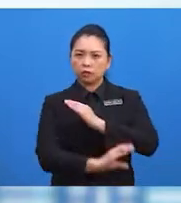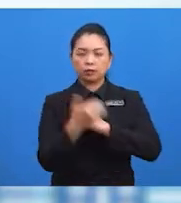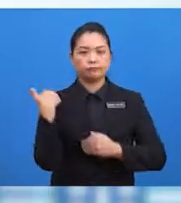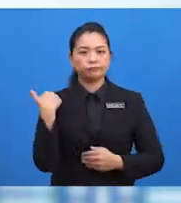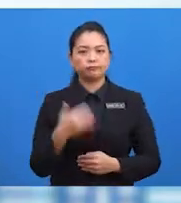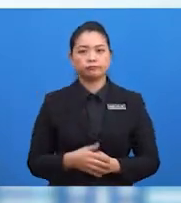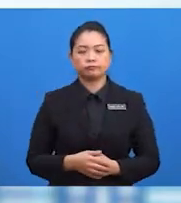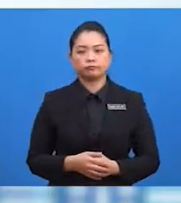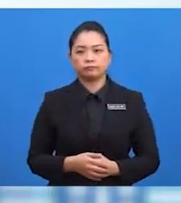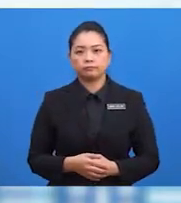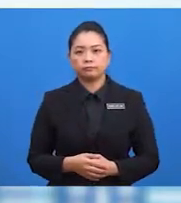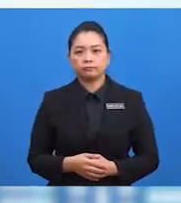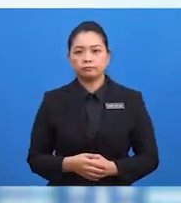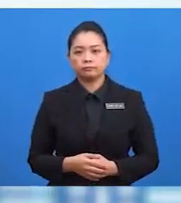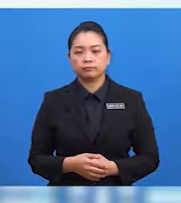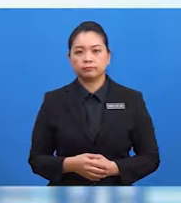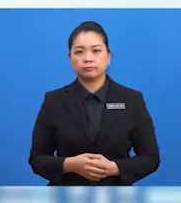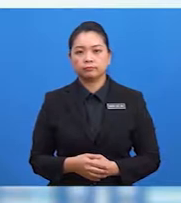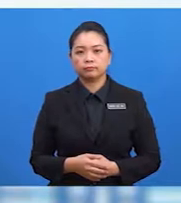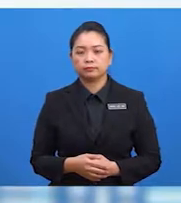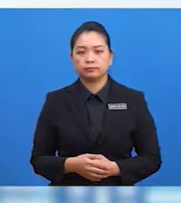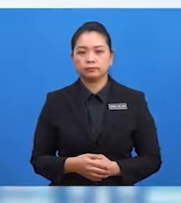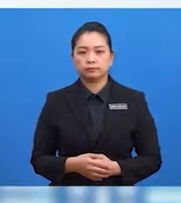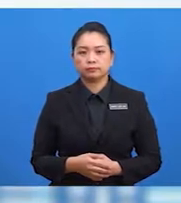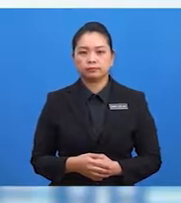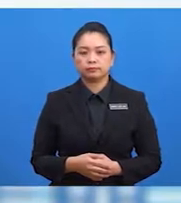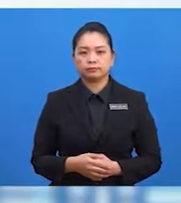Komponen seterusnya ialah sektor keselamatan.